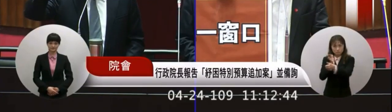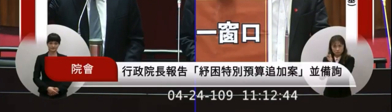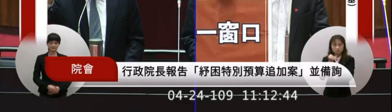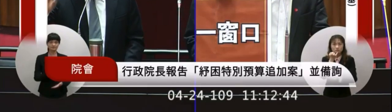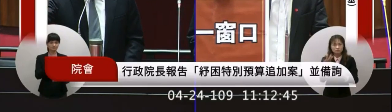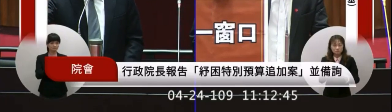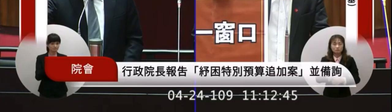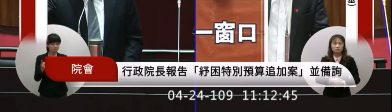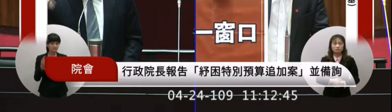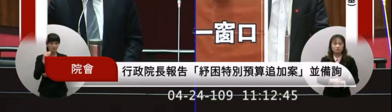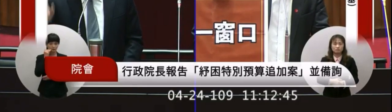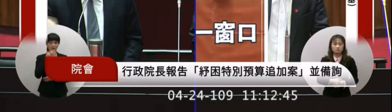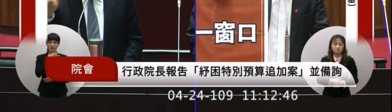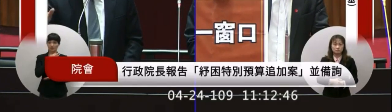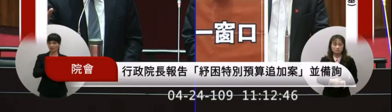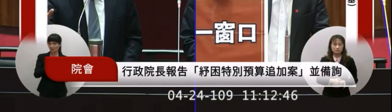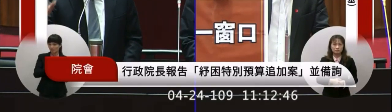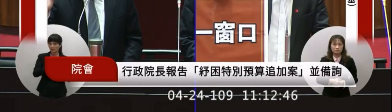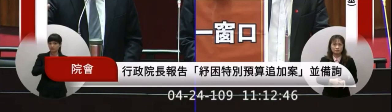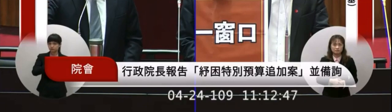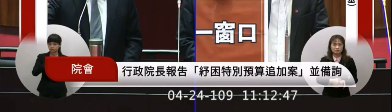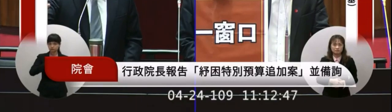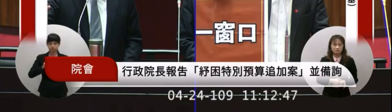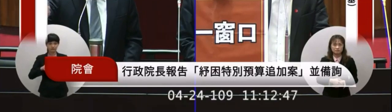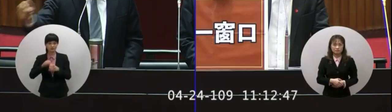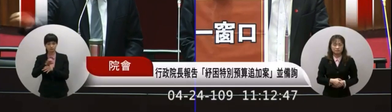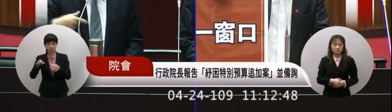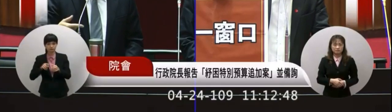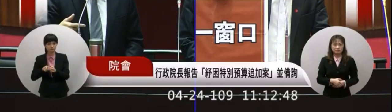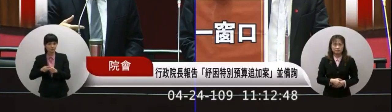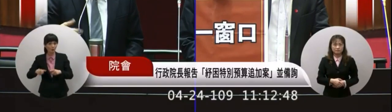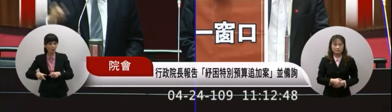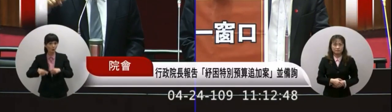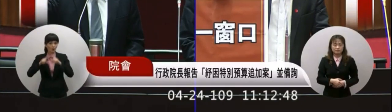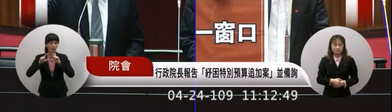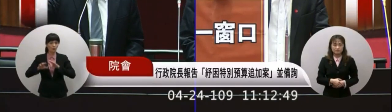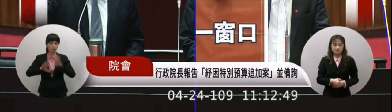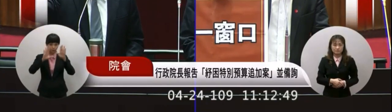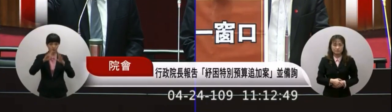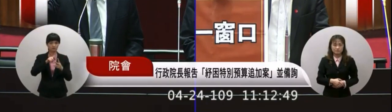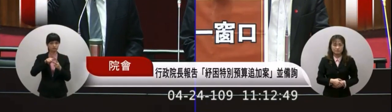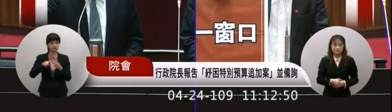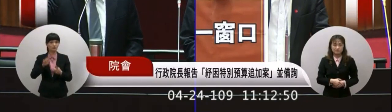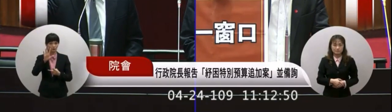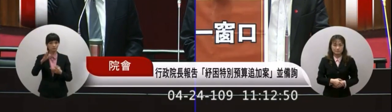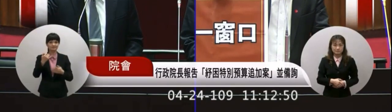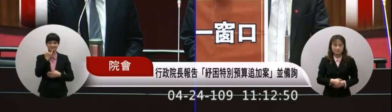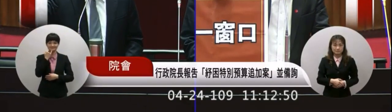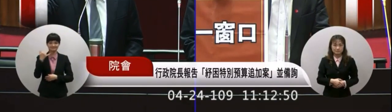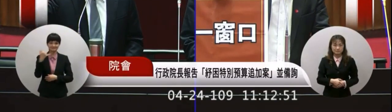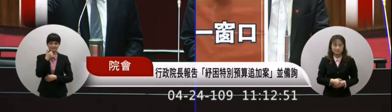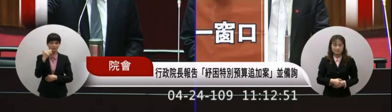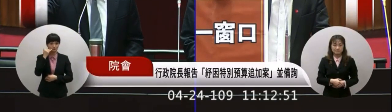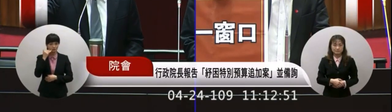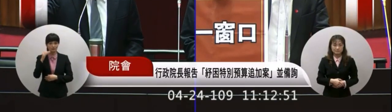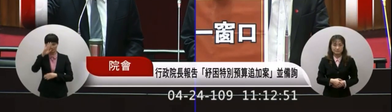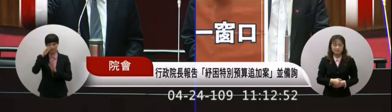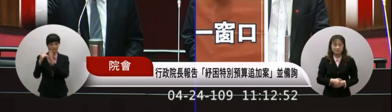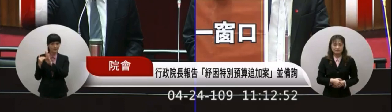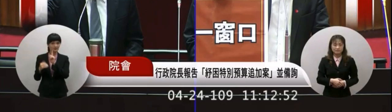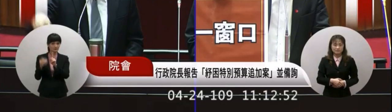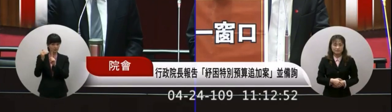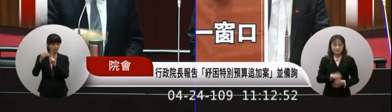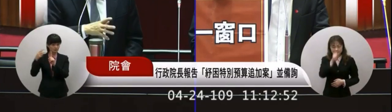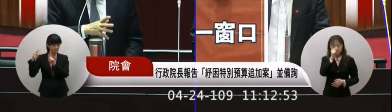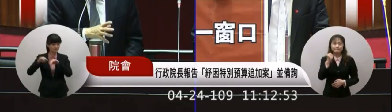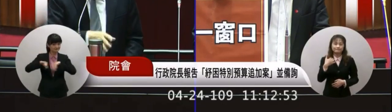有那是纾困振兴的问题，拢伫遮。啊，那防疫，咱有迄个1922，迄大家拢已经介